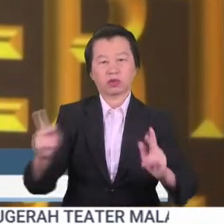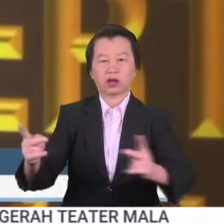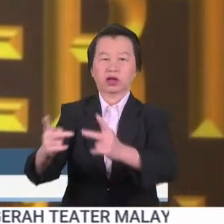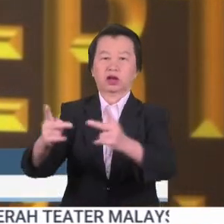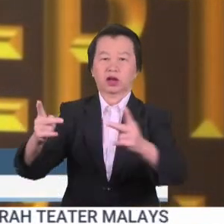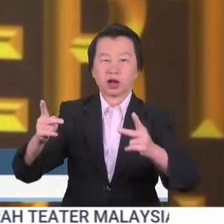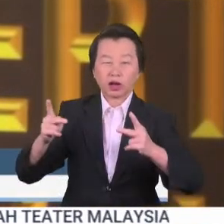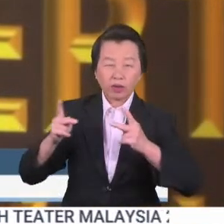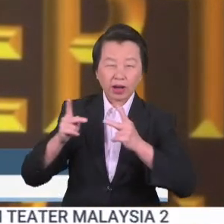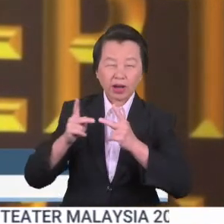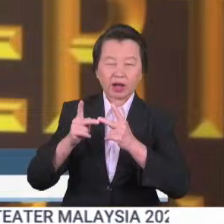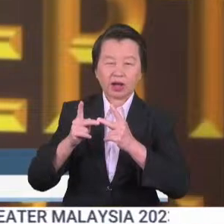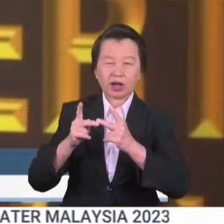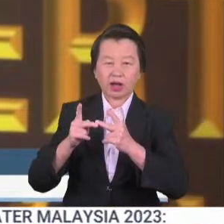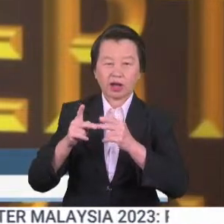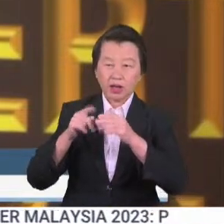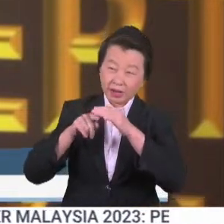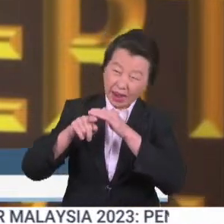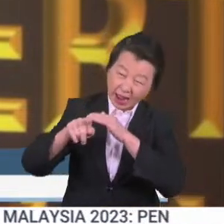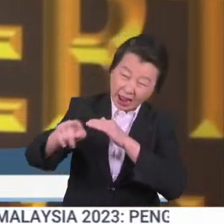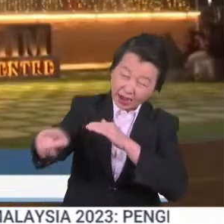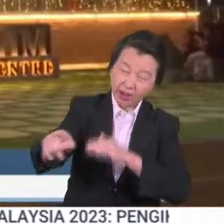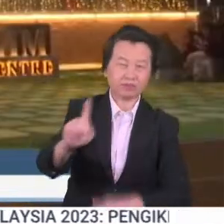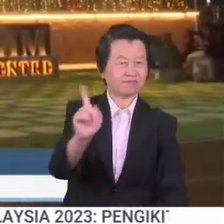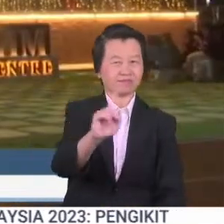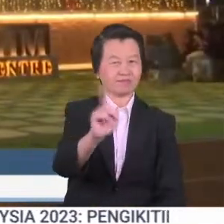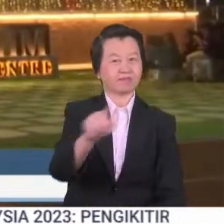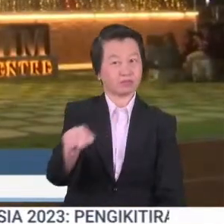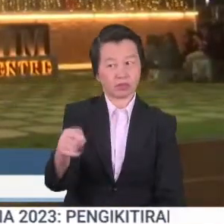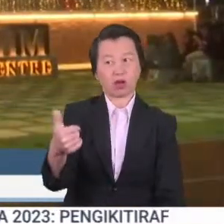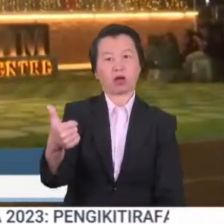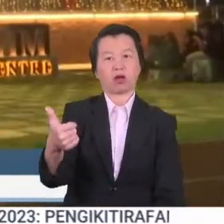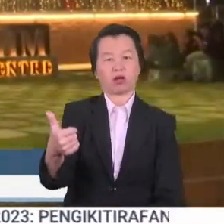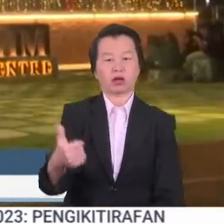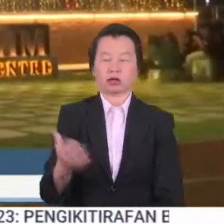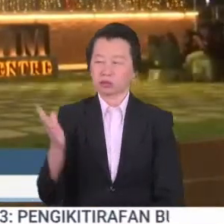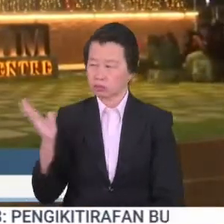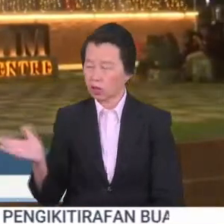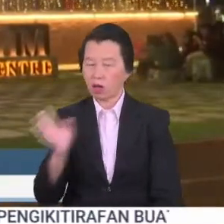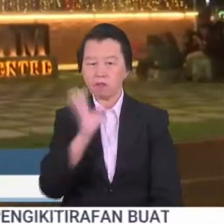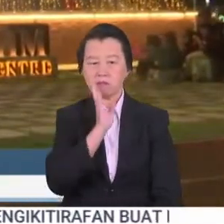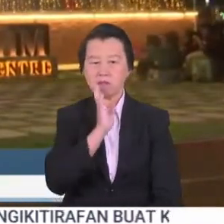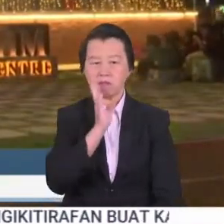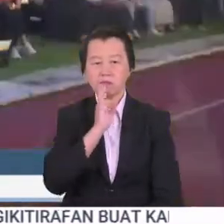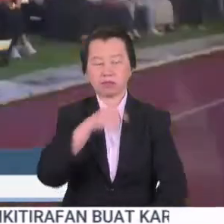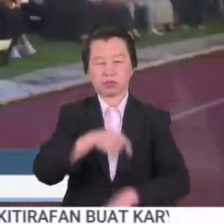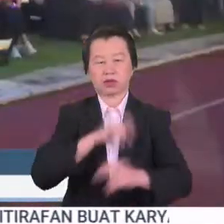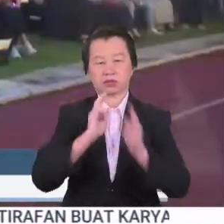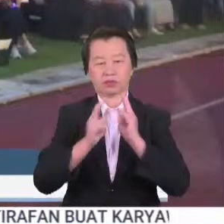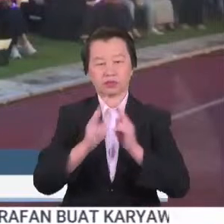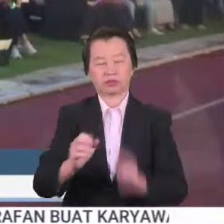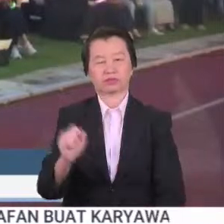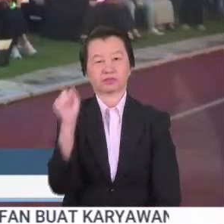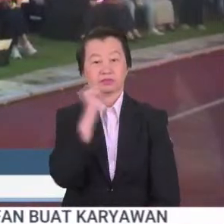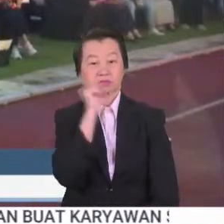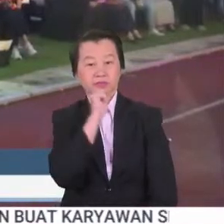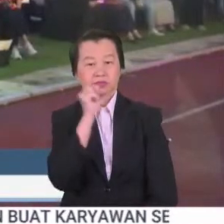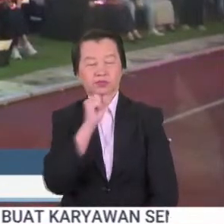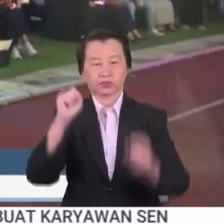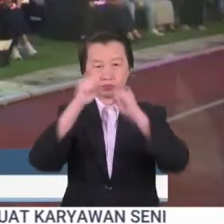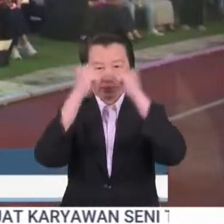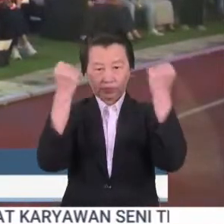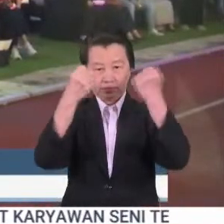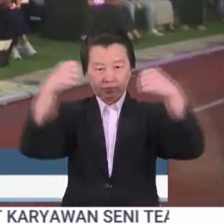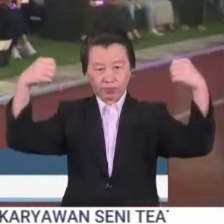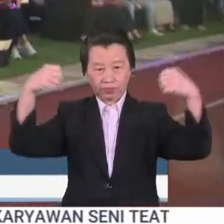yang di dalam pendalaman Beliau berkata demikian ketika berucap menghadiri konsert karnival Sibu Jaya di stadium